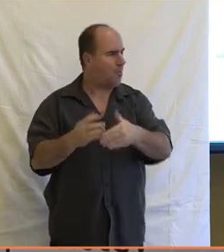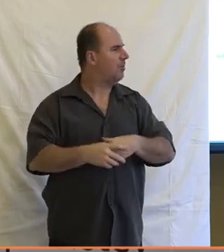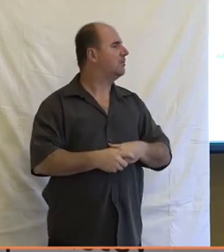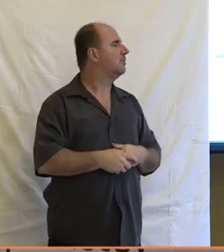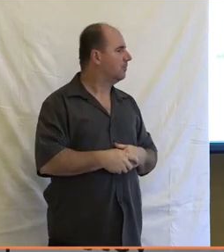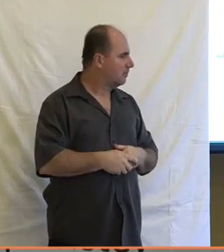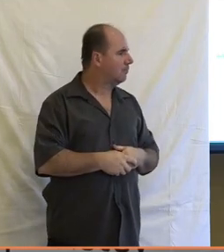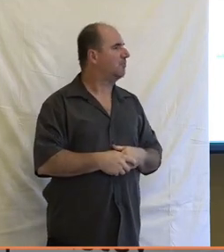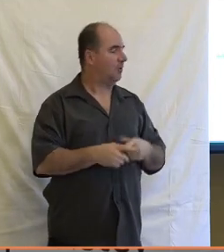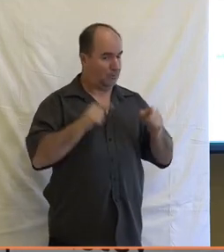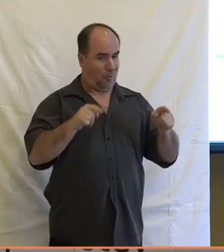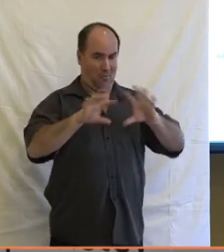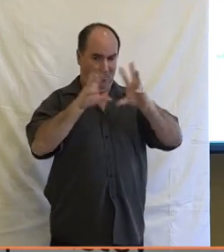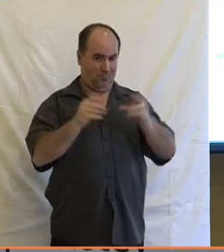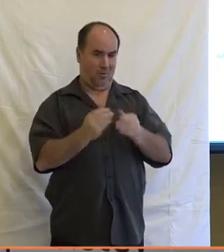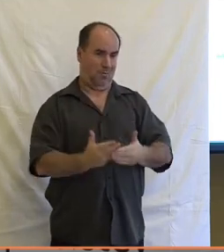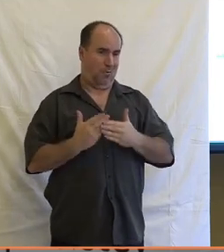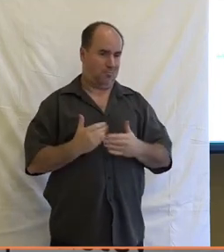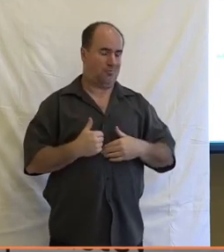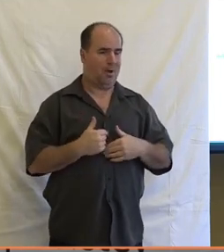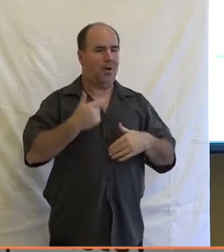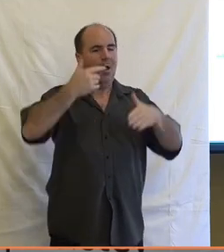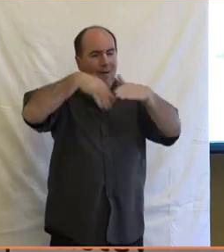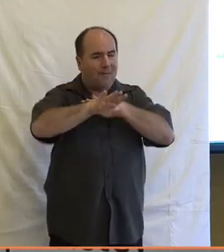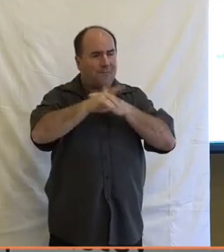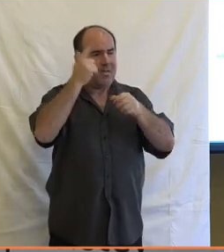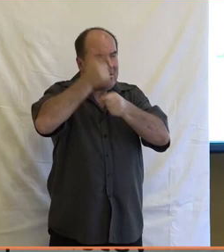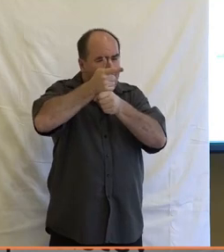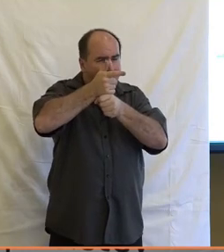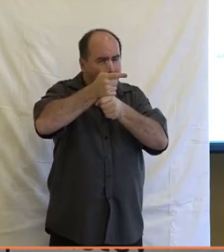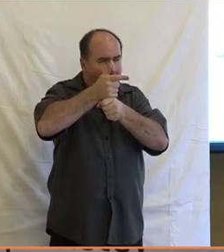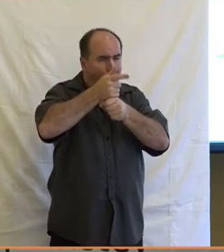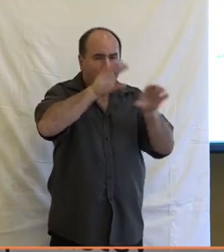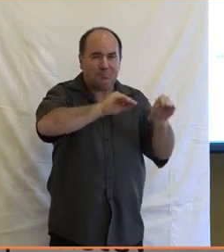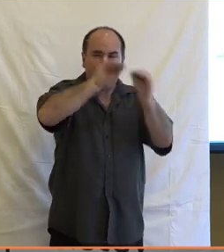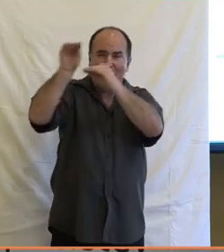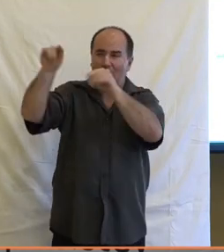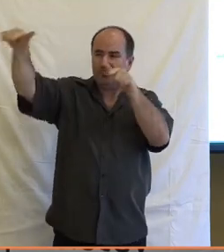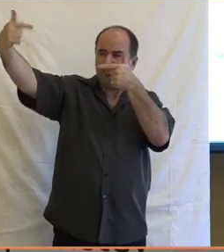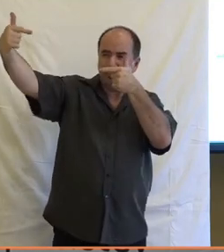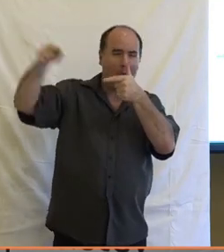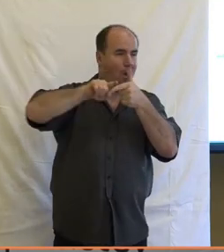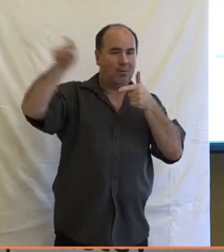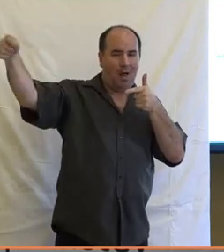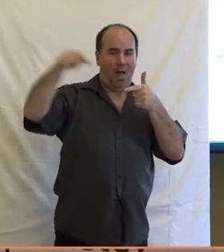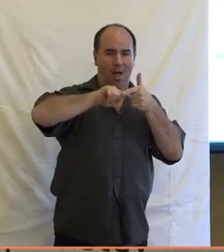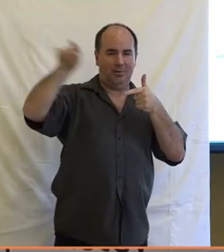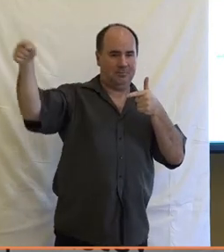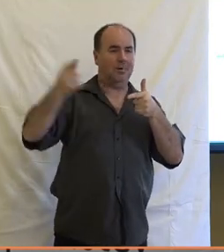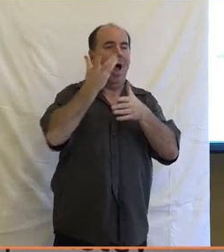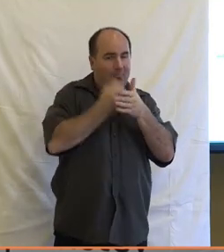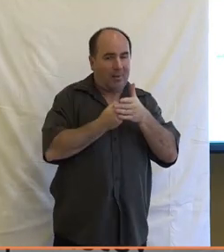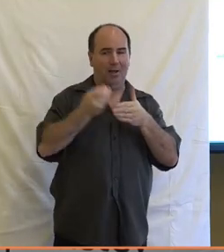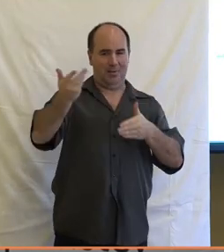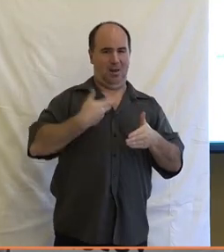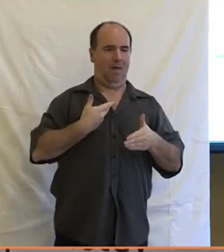třeba videopřenosu z místa neštěstí nebo asistované první pomoci právě díky té aplikaci Záchranka, jsou k tomu, aby nějakým